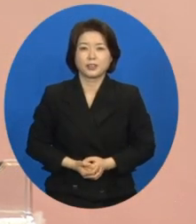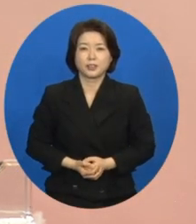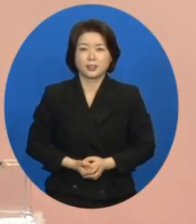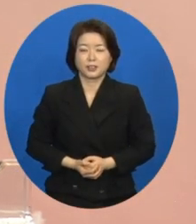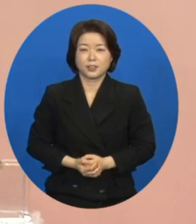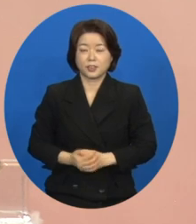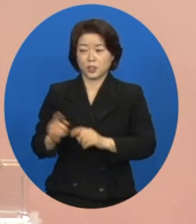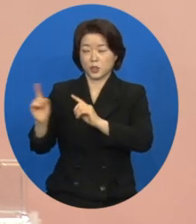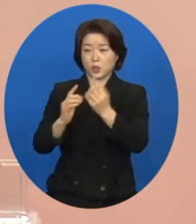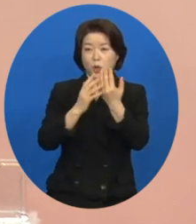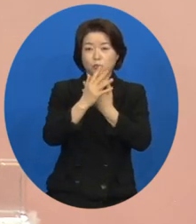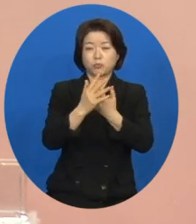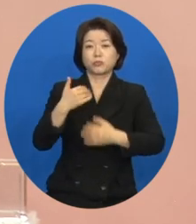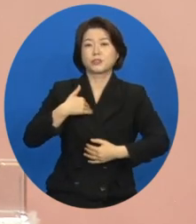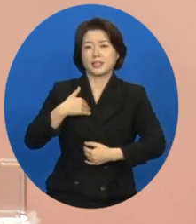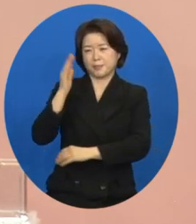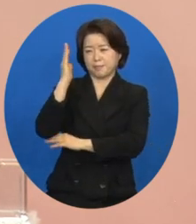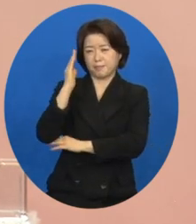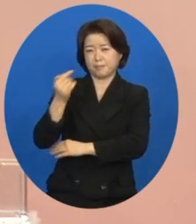부흥이 왔었습니다.